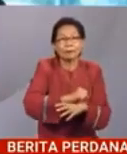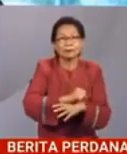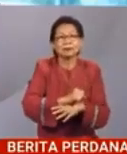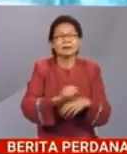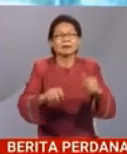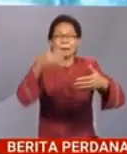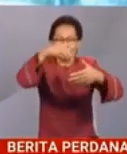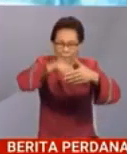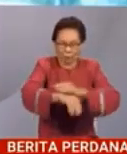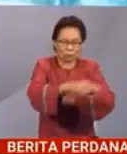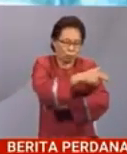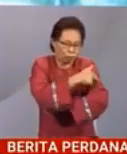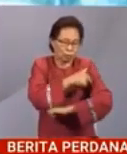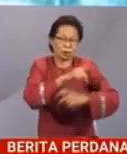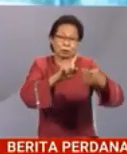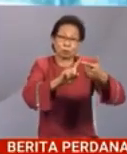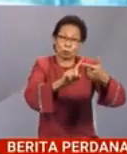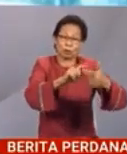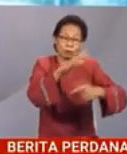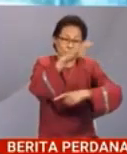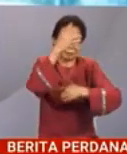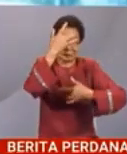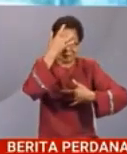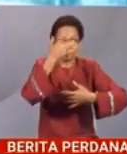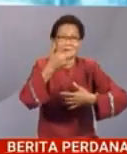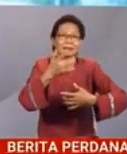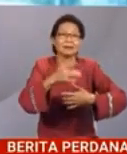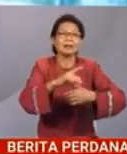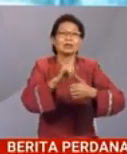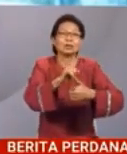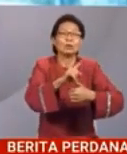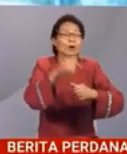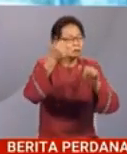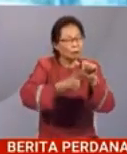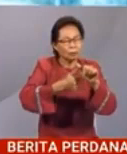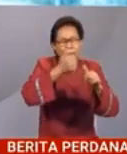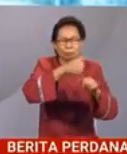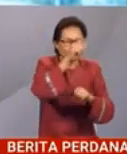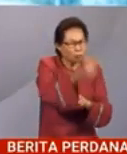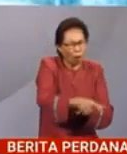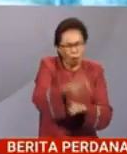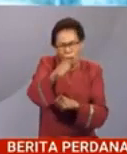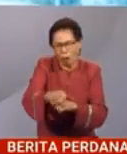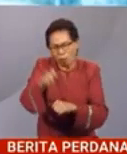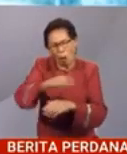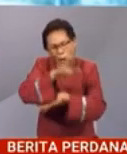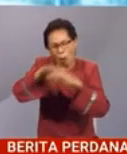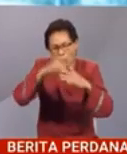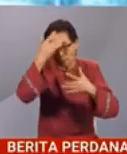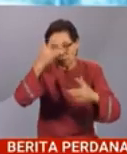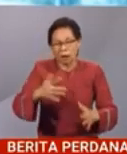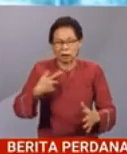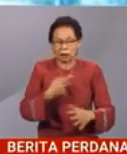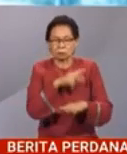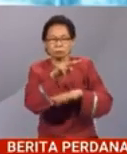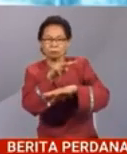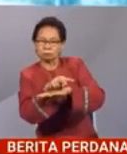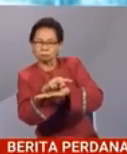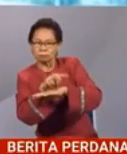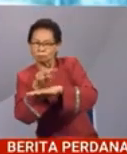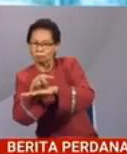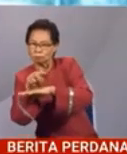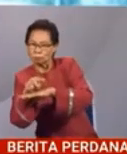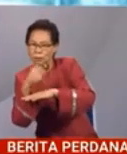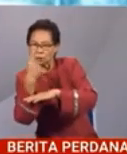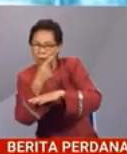dalam hospital, step yang kedua, setiap pesakit kita akan pantau. Setiap pesakit kita akan pantau. Supaya mereka yang